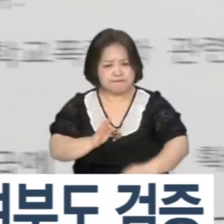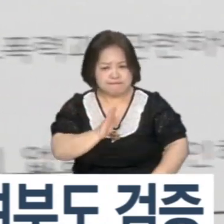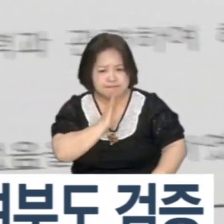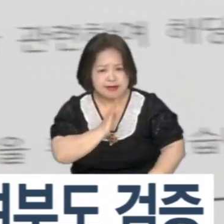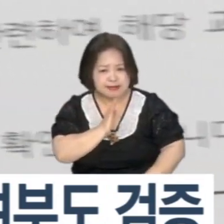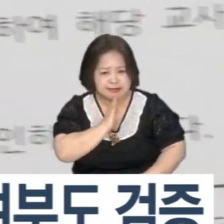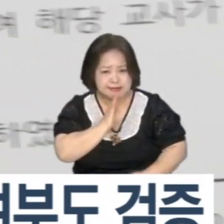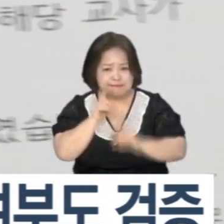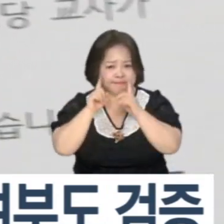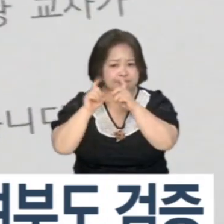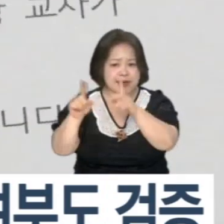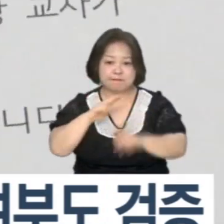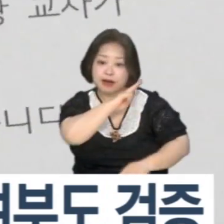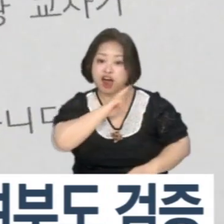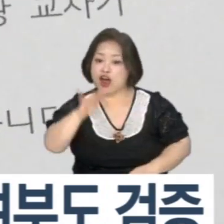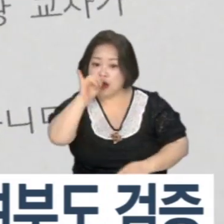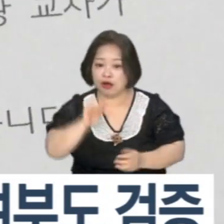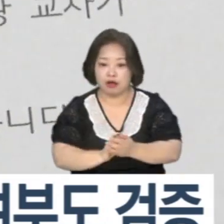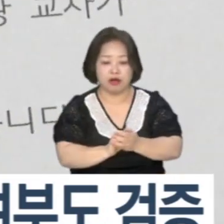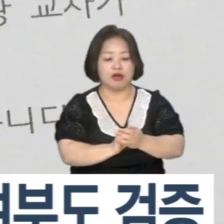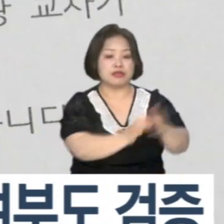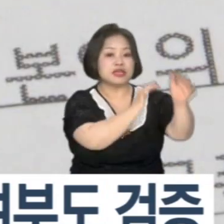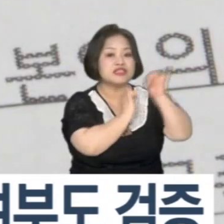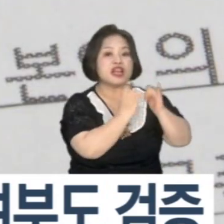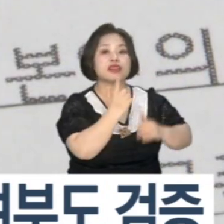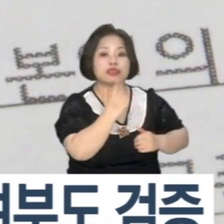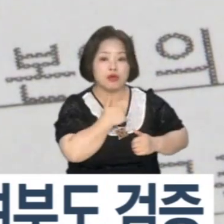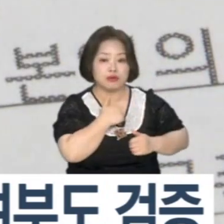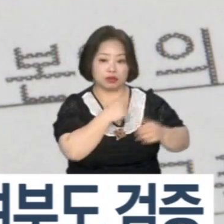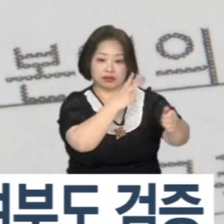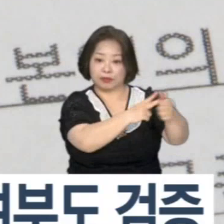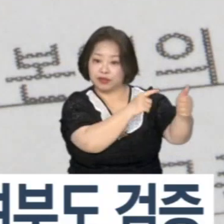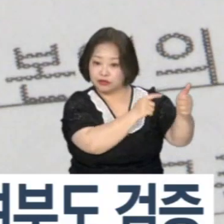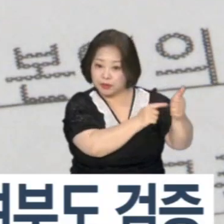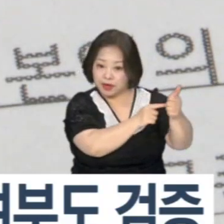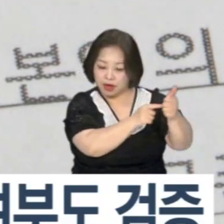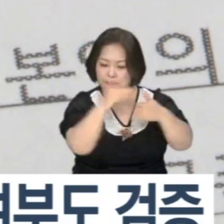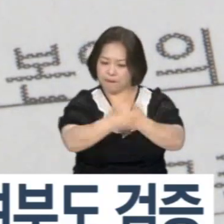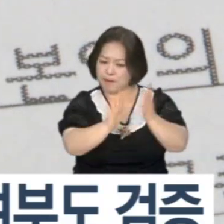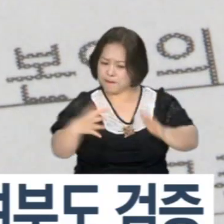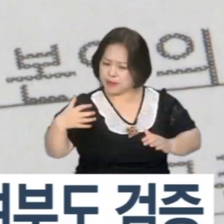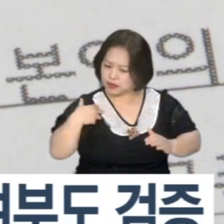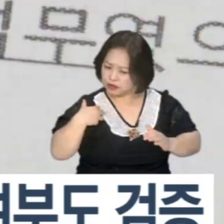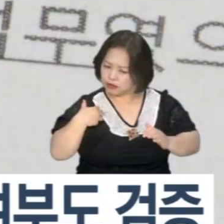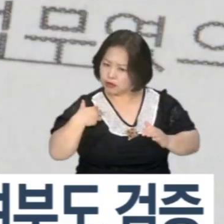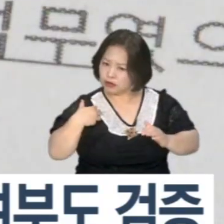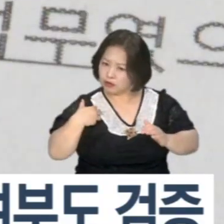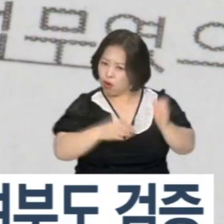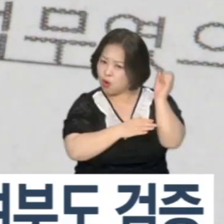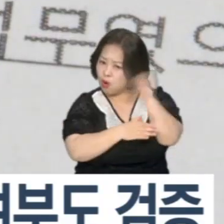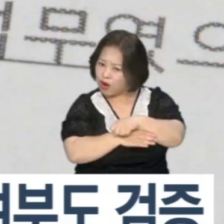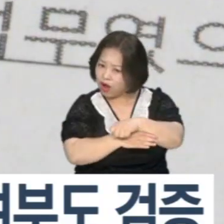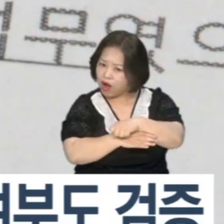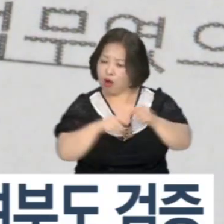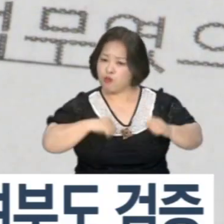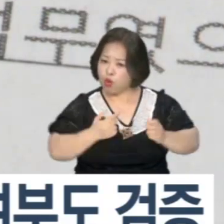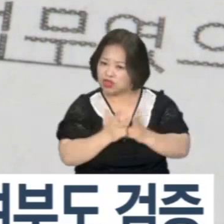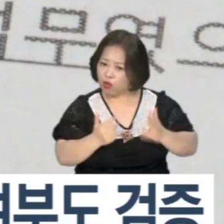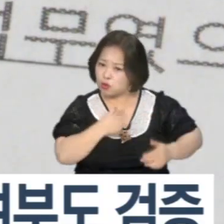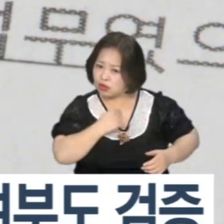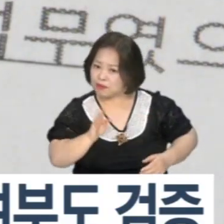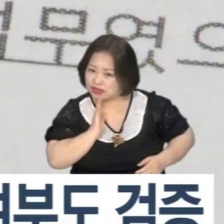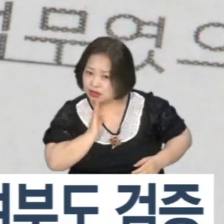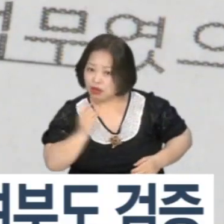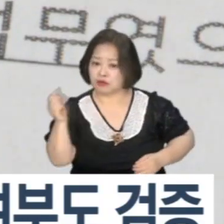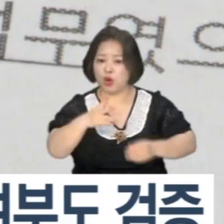방침입니다 고인이 맡았던 학년과 업무를 실제로 희망했는지는 물론 고인의 담당 업무 기록과 학급